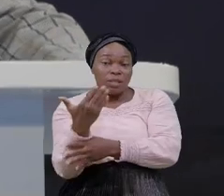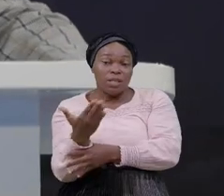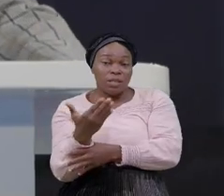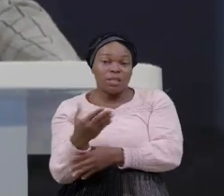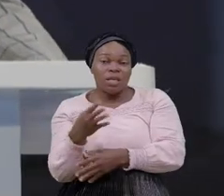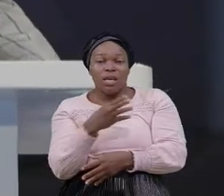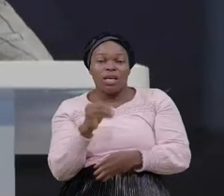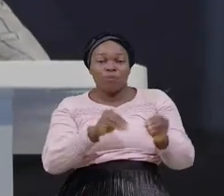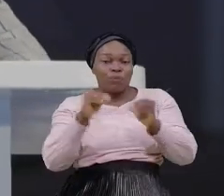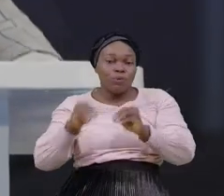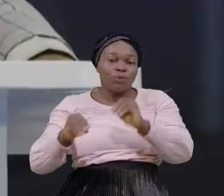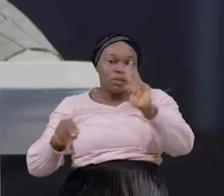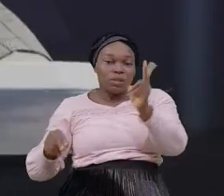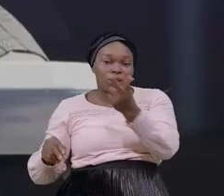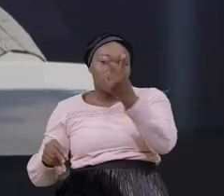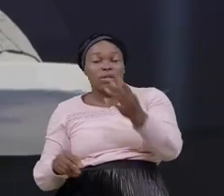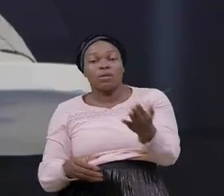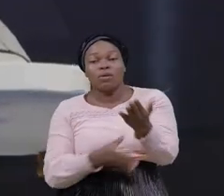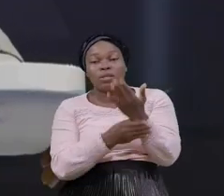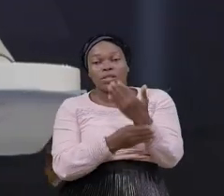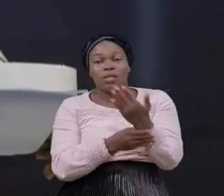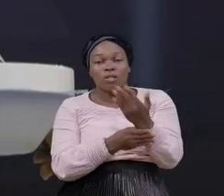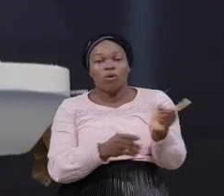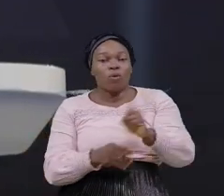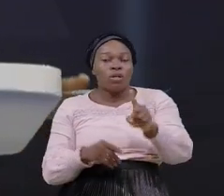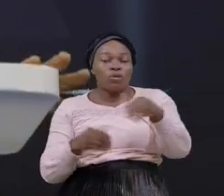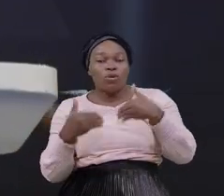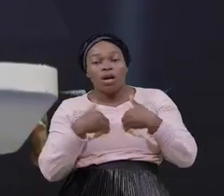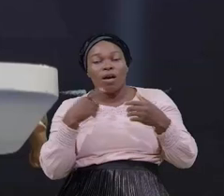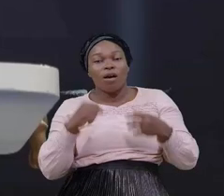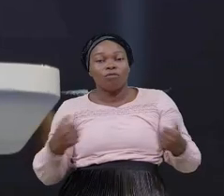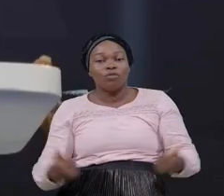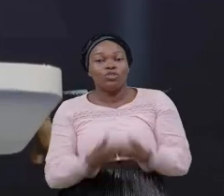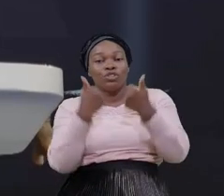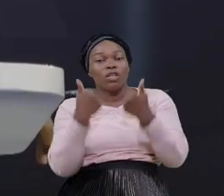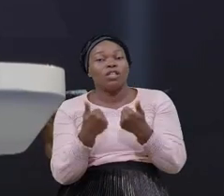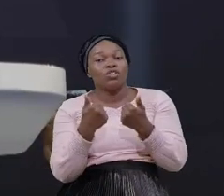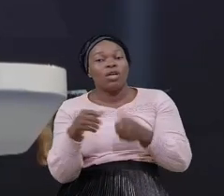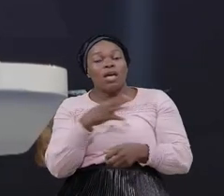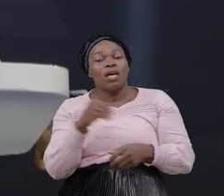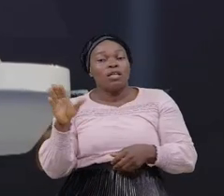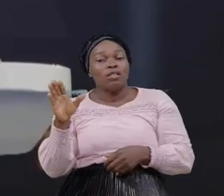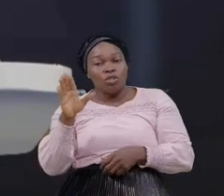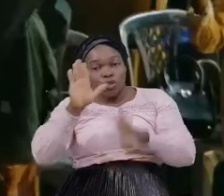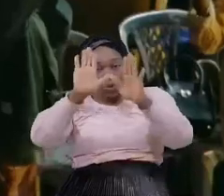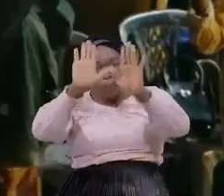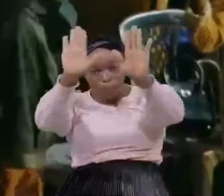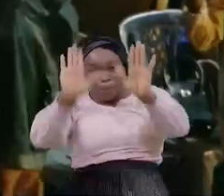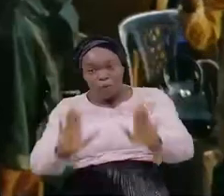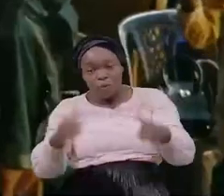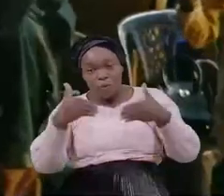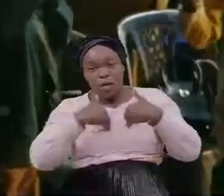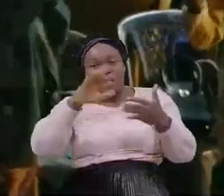et imposez-vous l'autre main, là où vous avez le mal. Votre miracle est